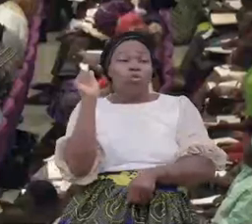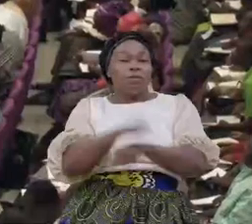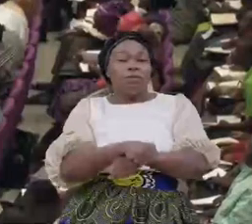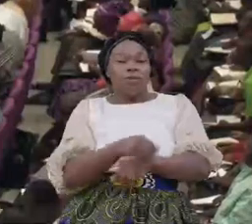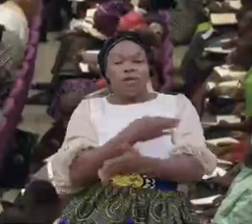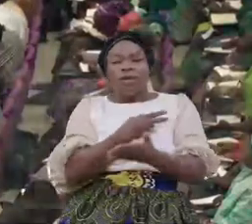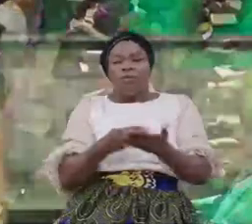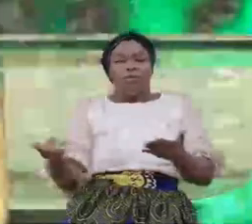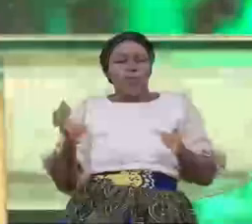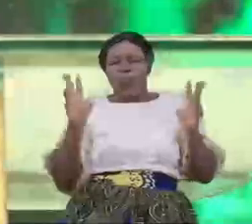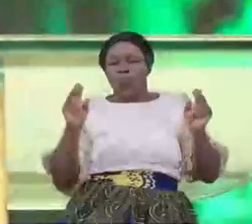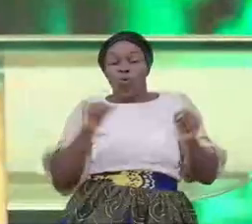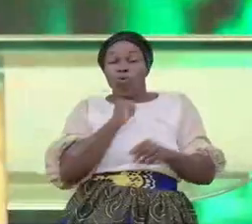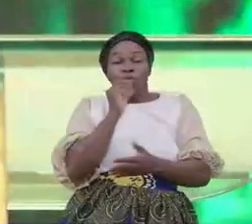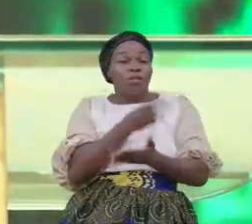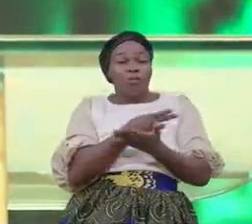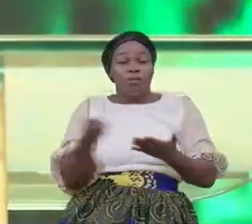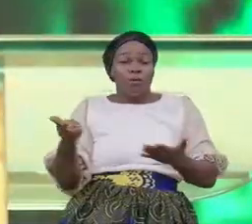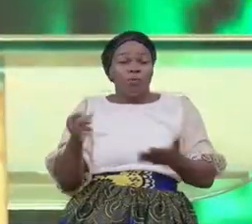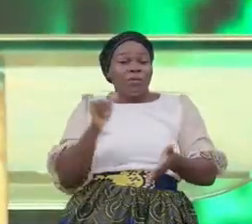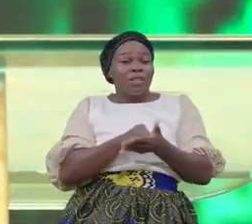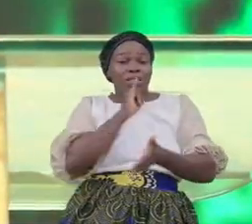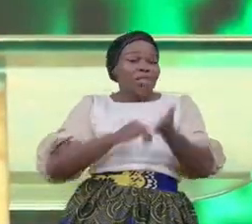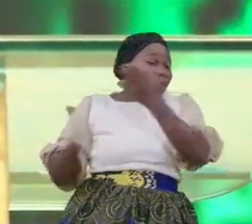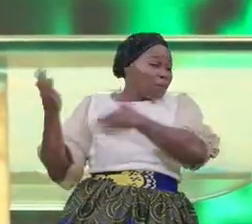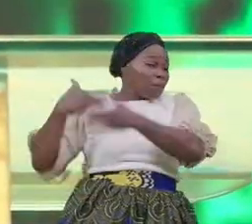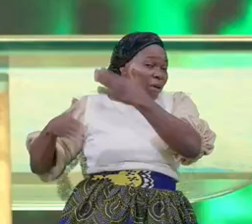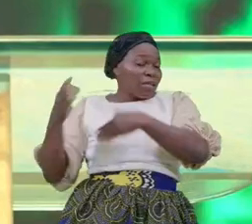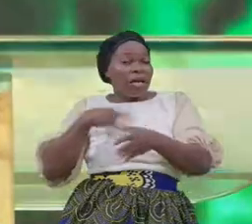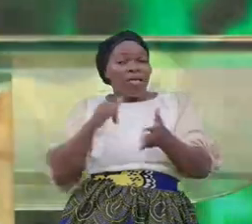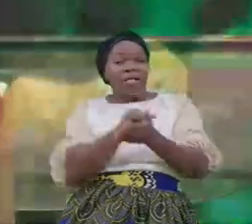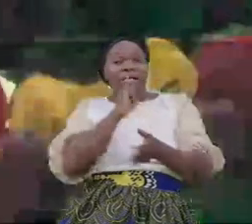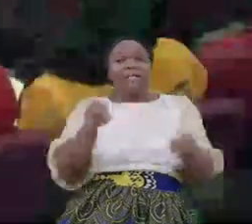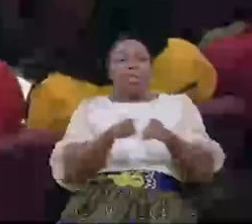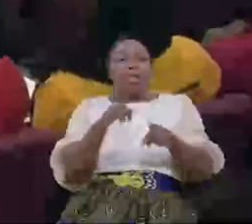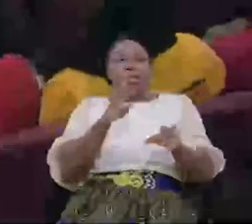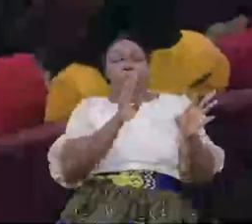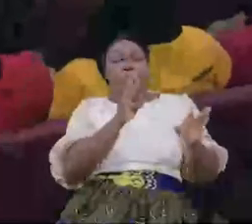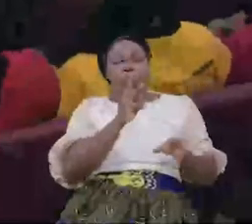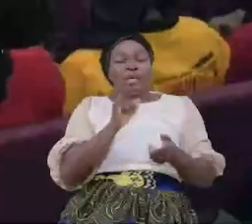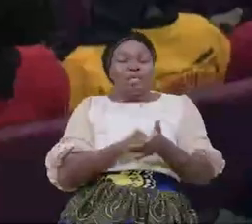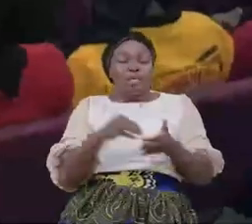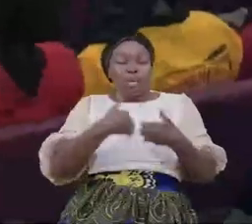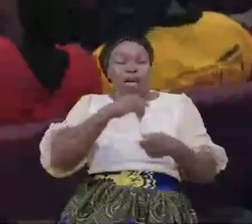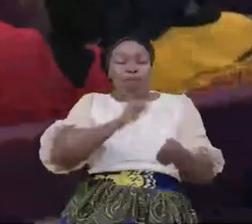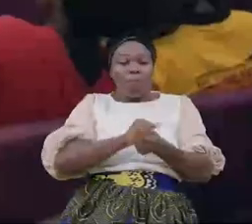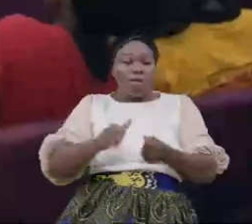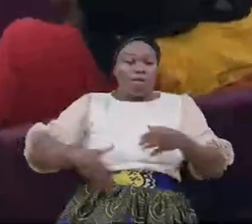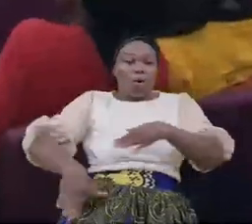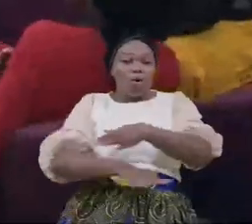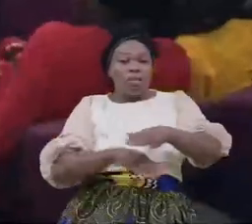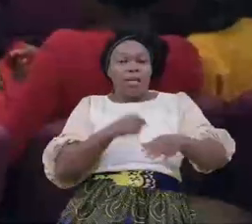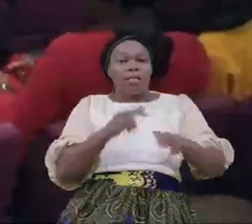pas échoué. Ça, c'est du passé. L'eau là est disparue. À ne plus se rappeler. Maintenant,